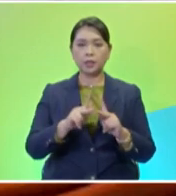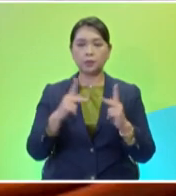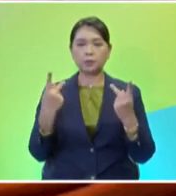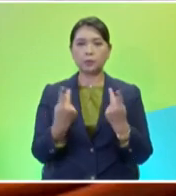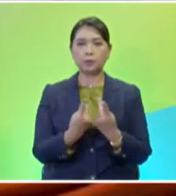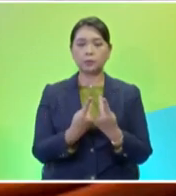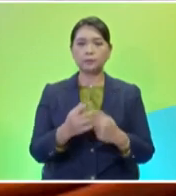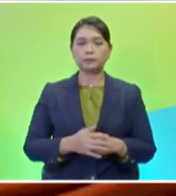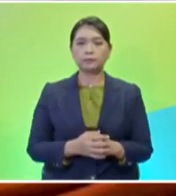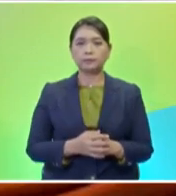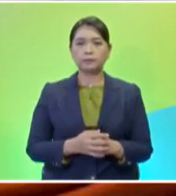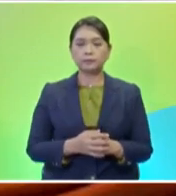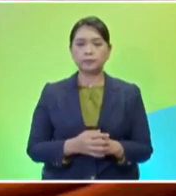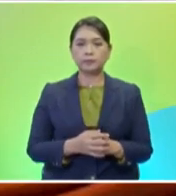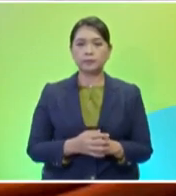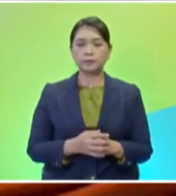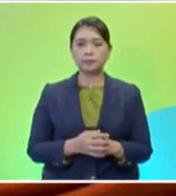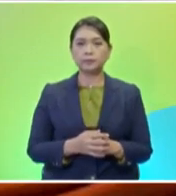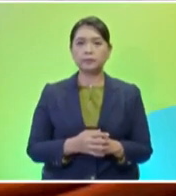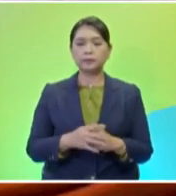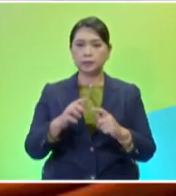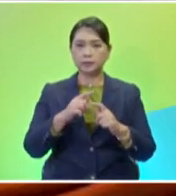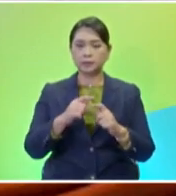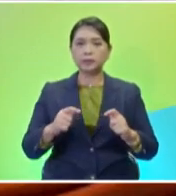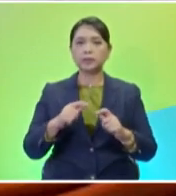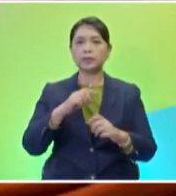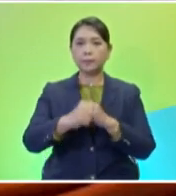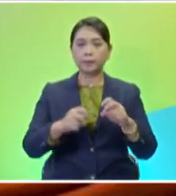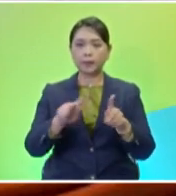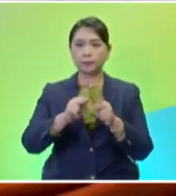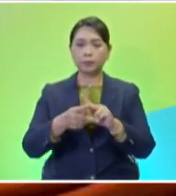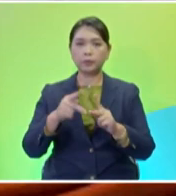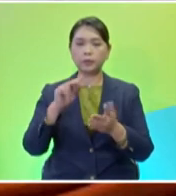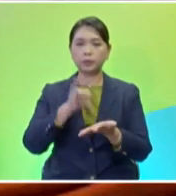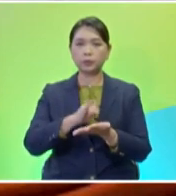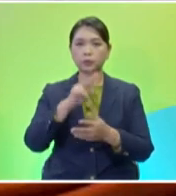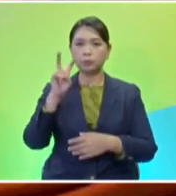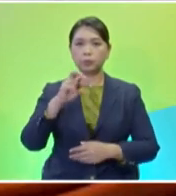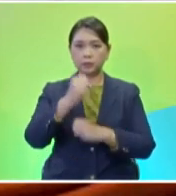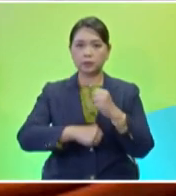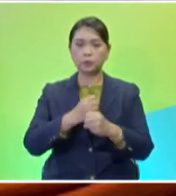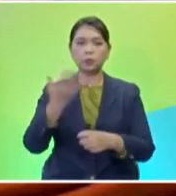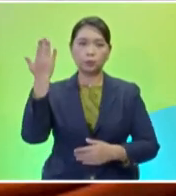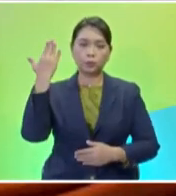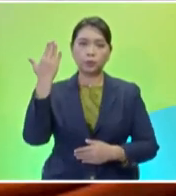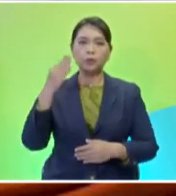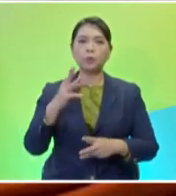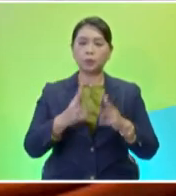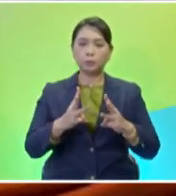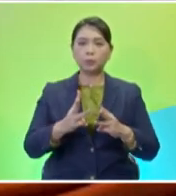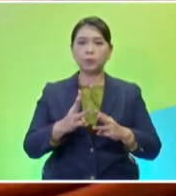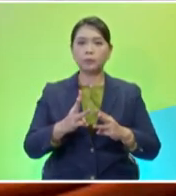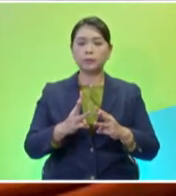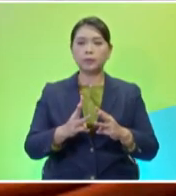perkampungan Melayu itu sejak 20 tahun yang lalu ia pun mereka berbangsa India namun penduduk Kampung